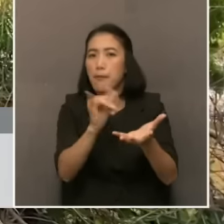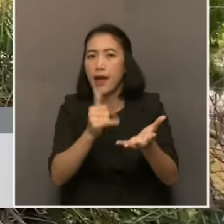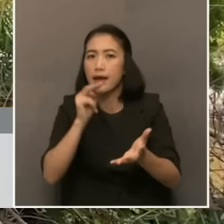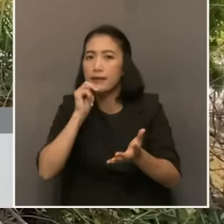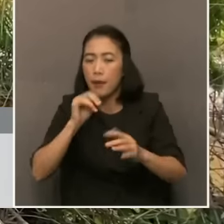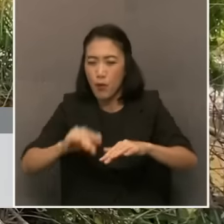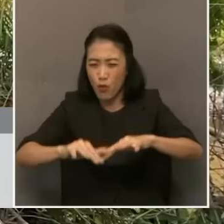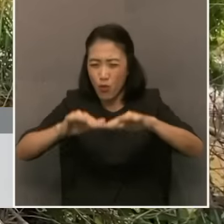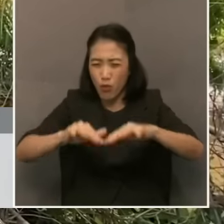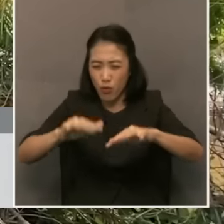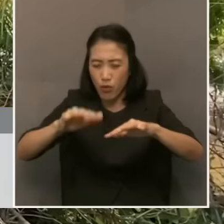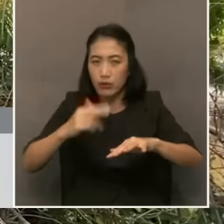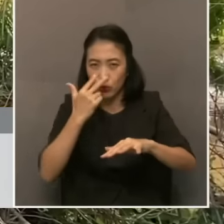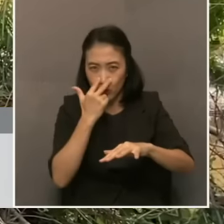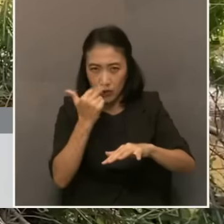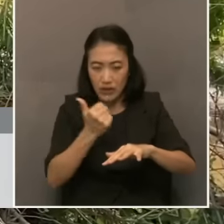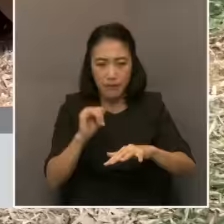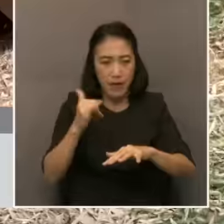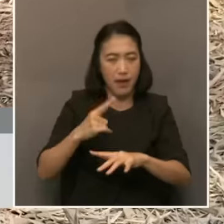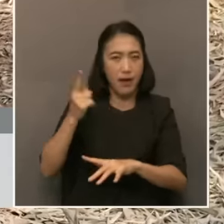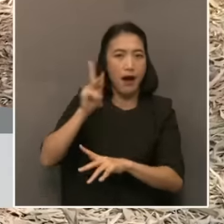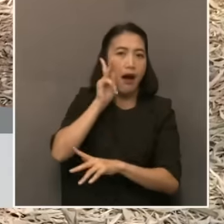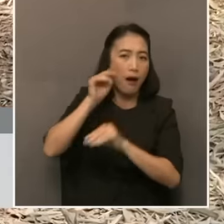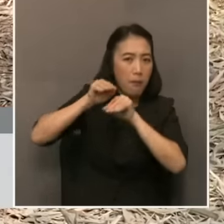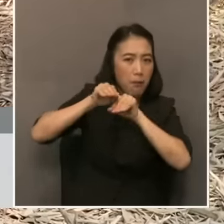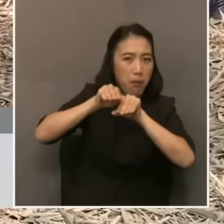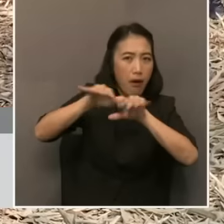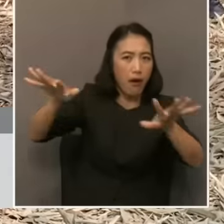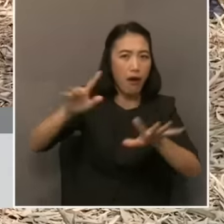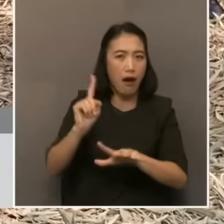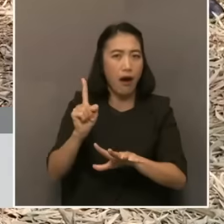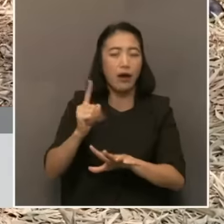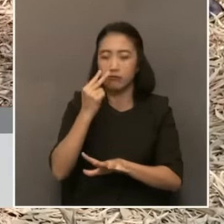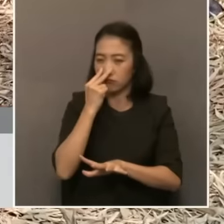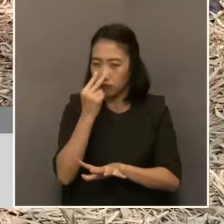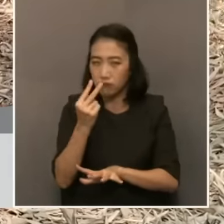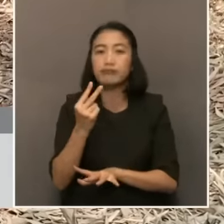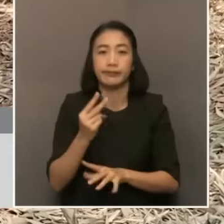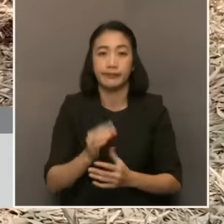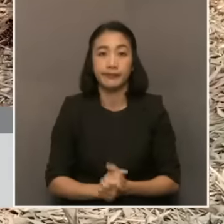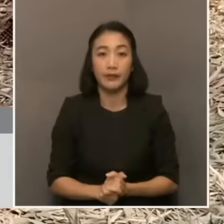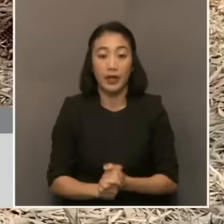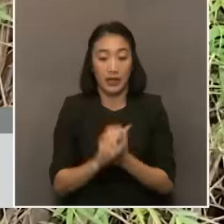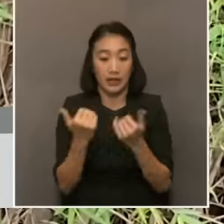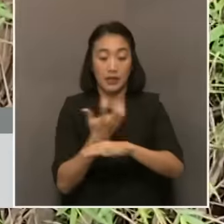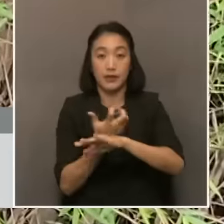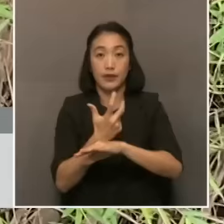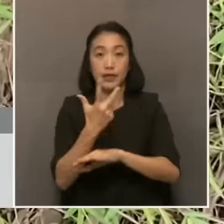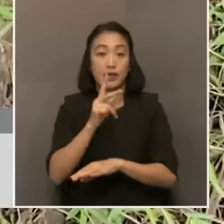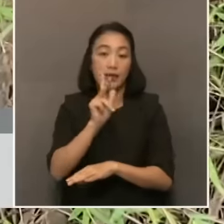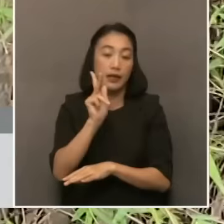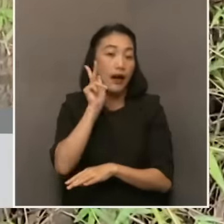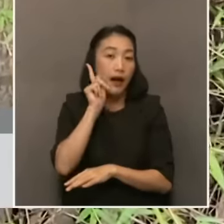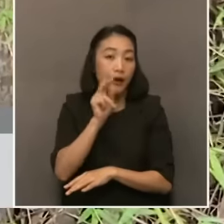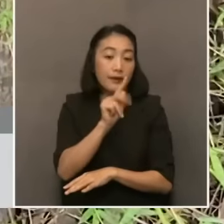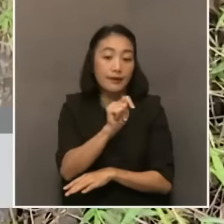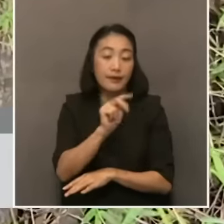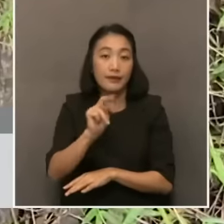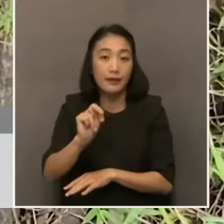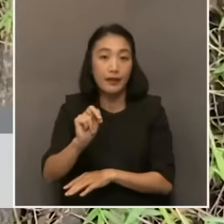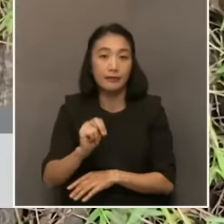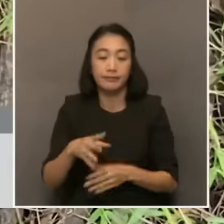ติดตามประกาศจากทางราชการอย่างใกล้ชิดต่อไปทีมข่าว TNNช่อง 16ของเราค่ะลงพื้นที่ไปที่ตำบล